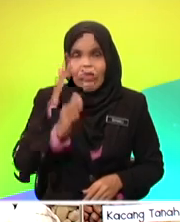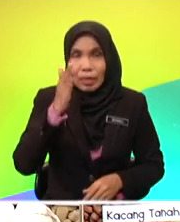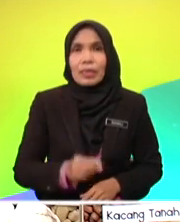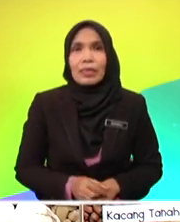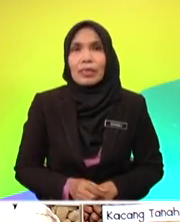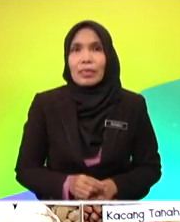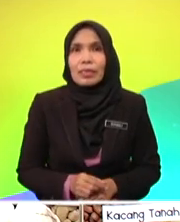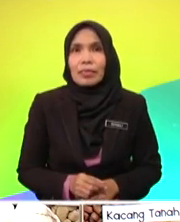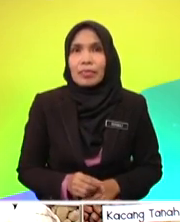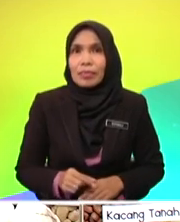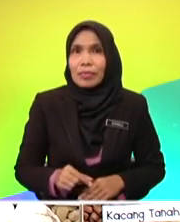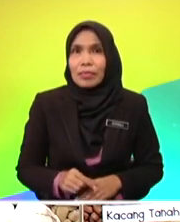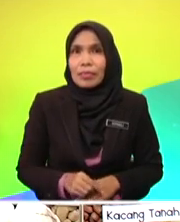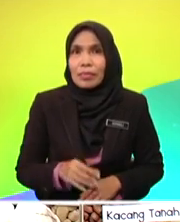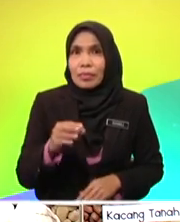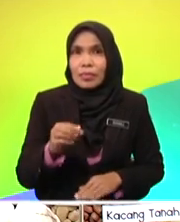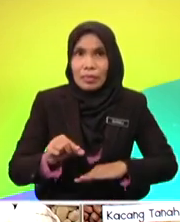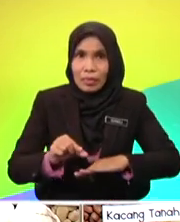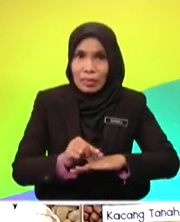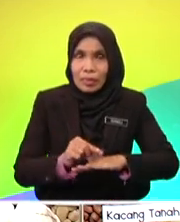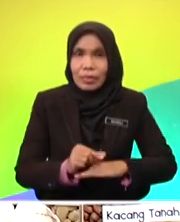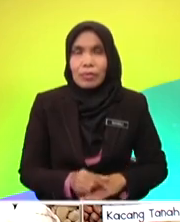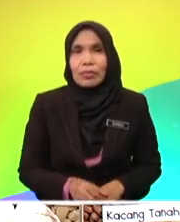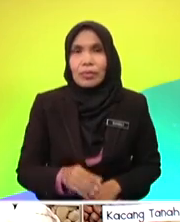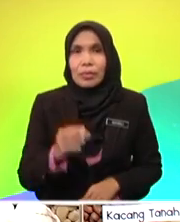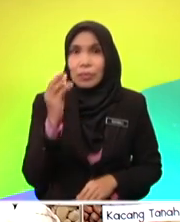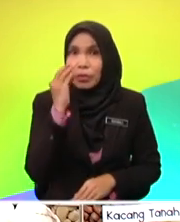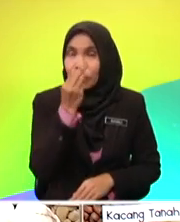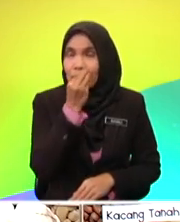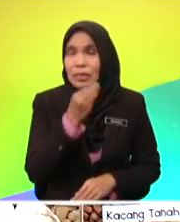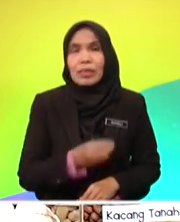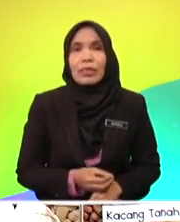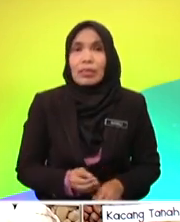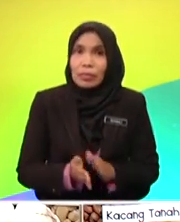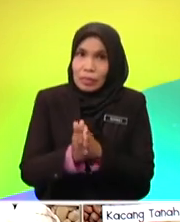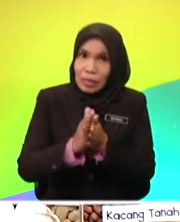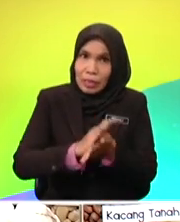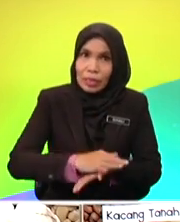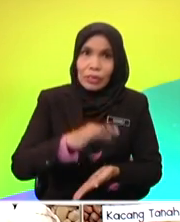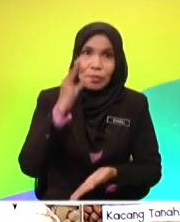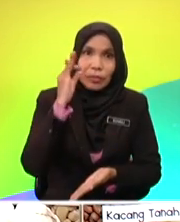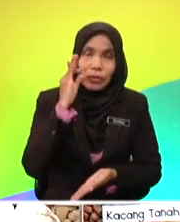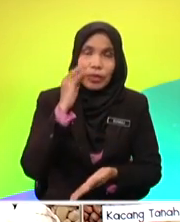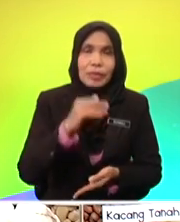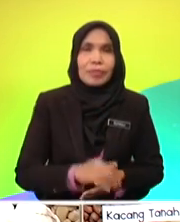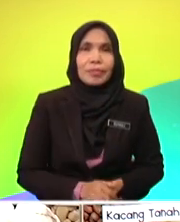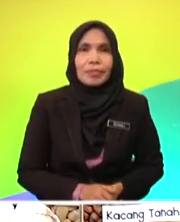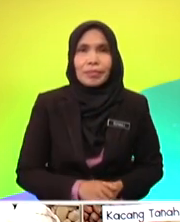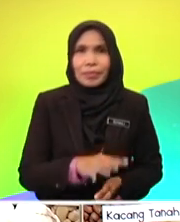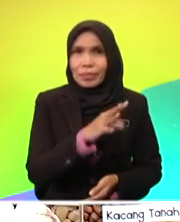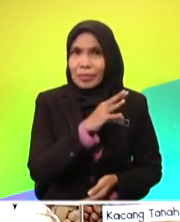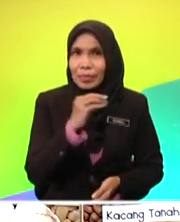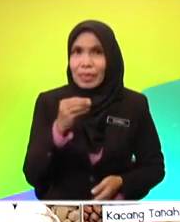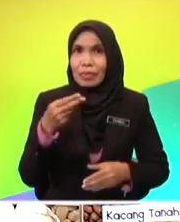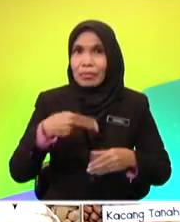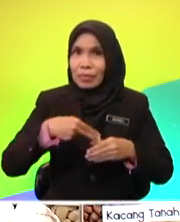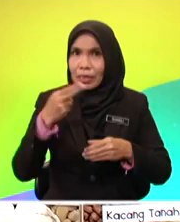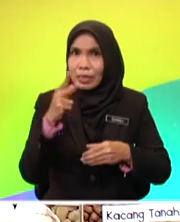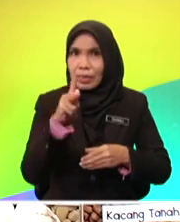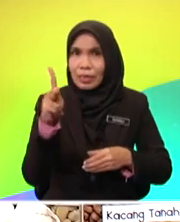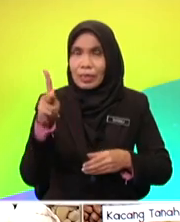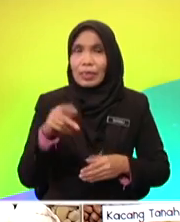yang bunga tu nanti akan bertukar menjadi buah seperti mana Cikgu Syaira telah jelaskan dan juga menghasilkan biji bening. Dan